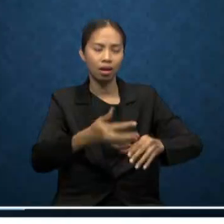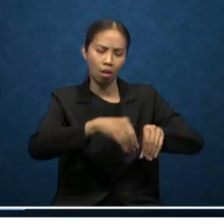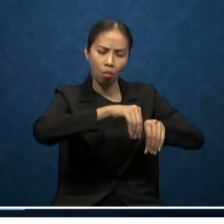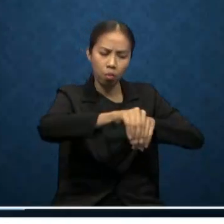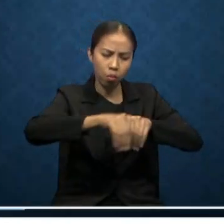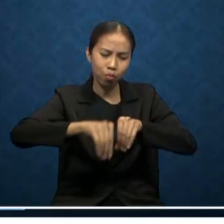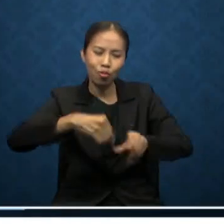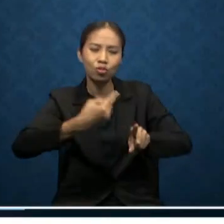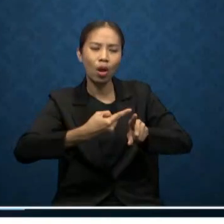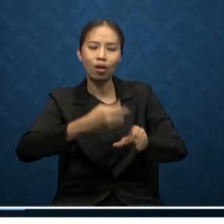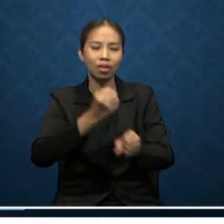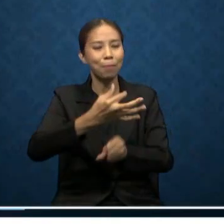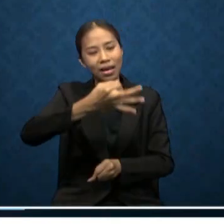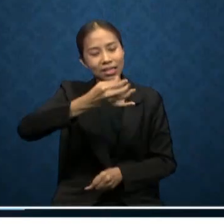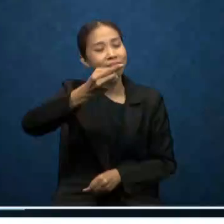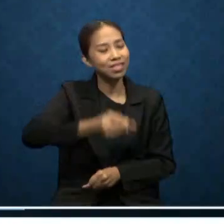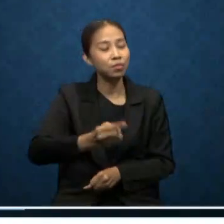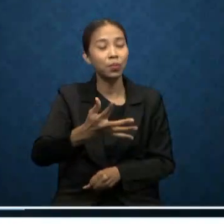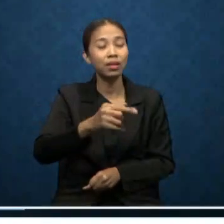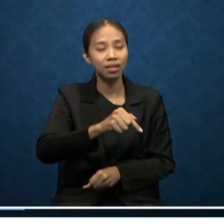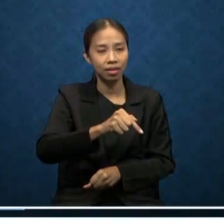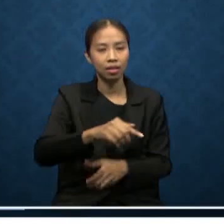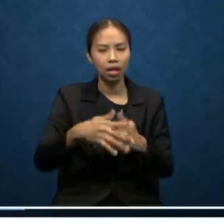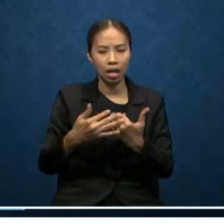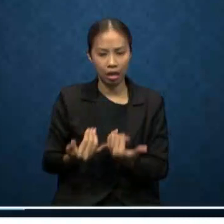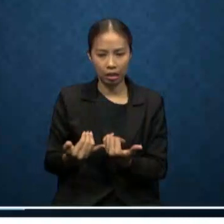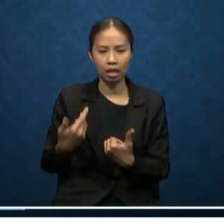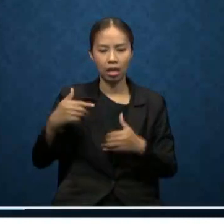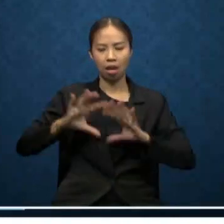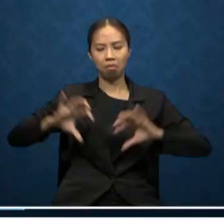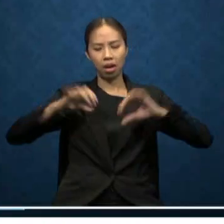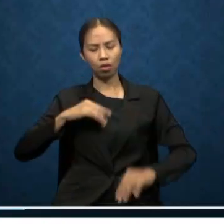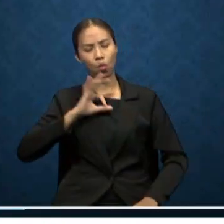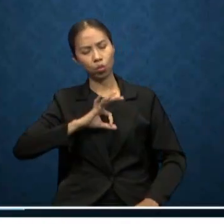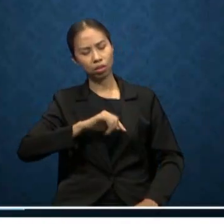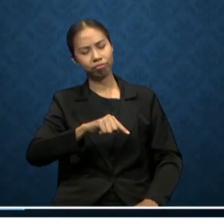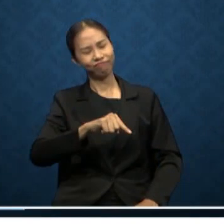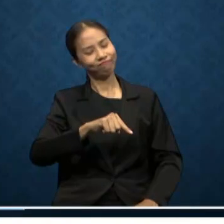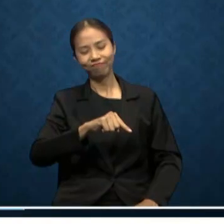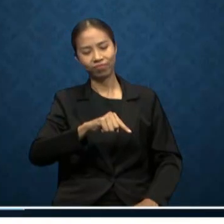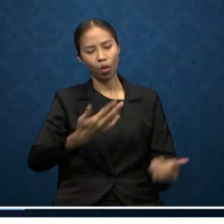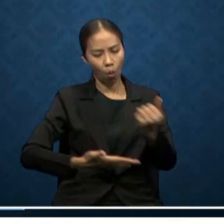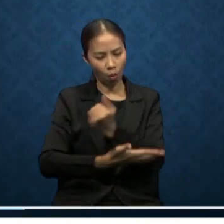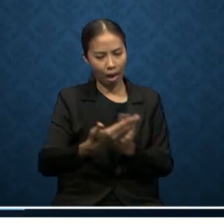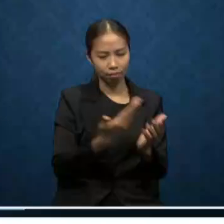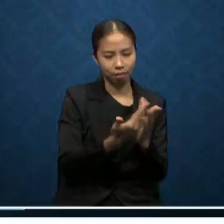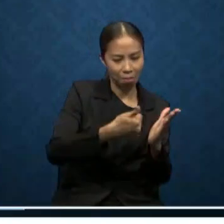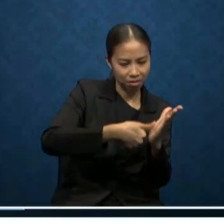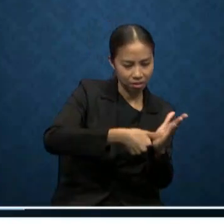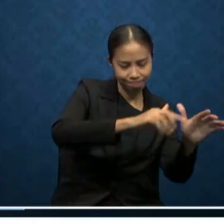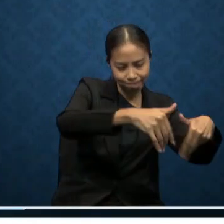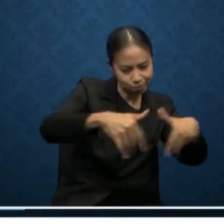ษษ์มาปลูกโชวขาวให้เป็แลงทเกษษ์ทำให้รัฐรสึกว่าเสียโอกาสนาการเก็บประสี